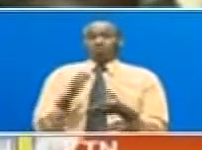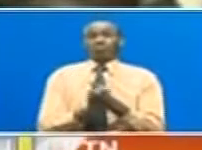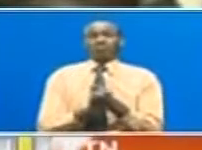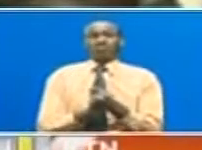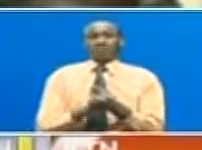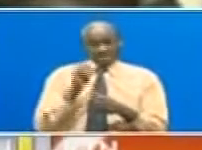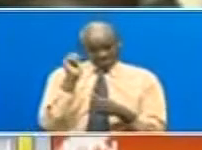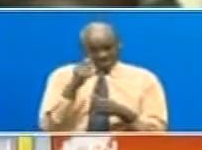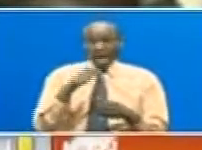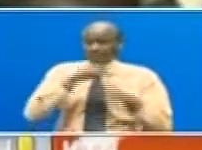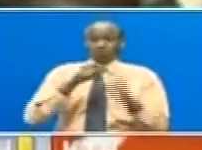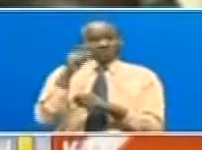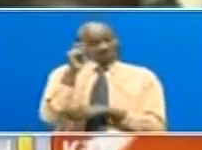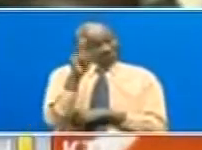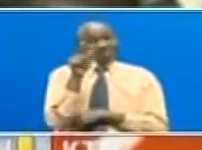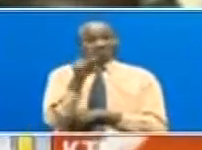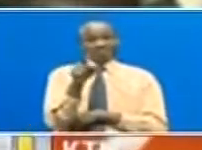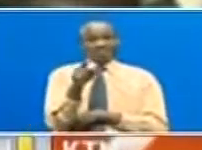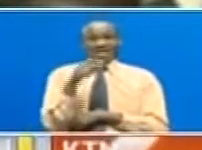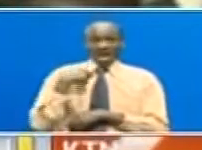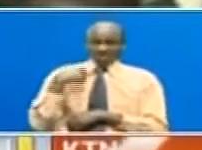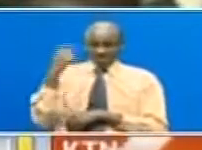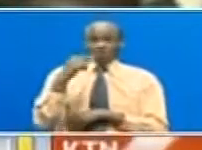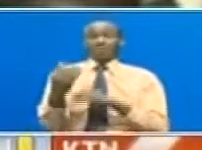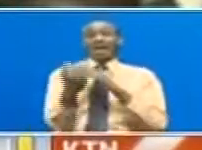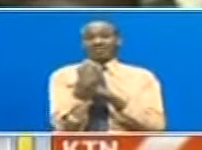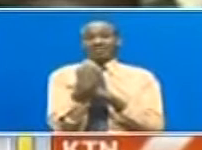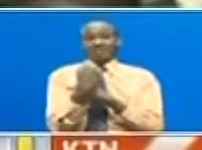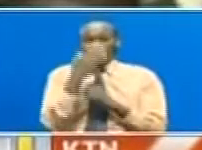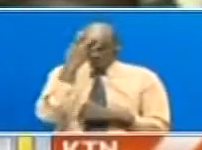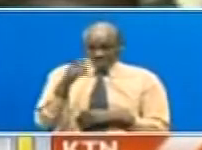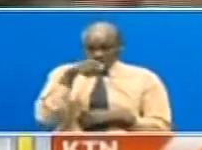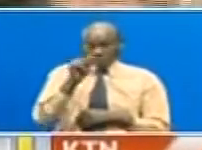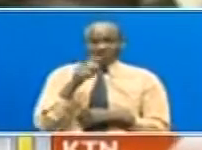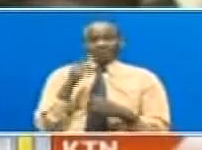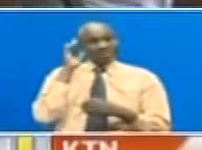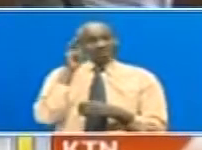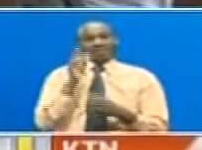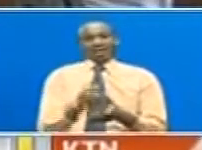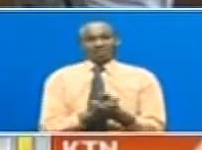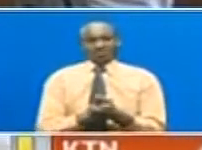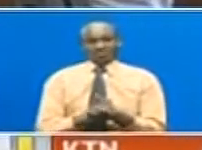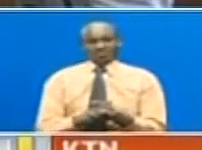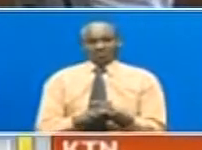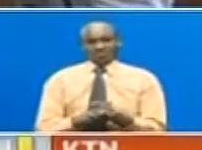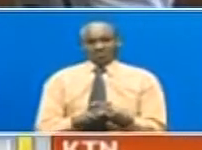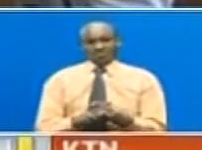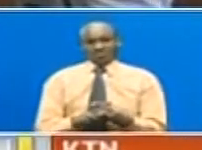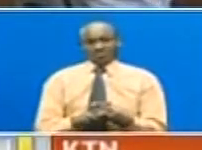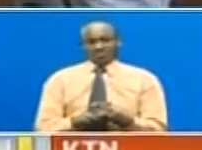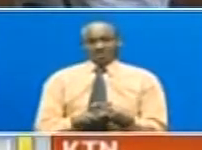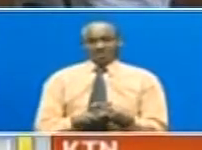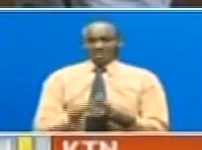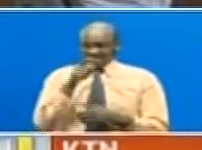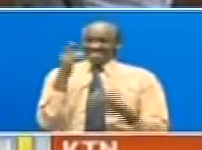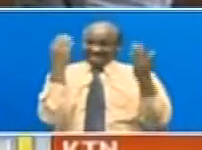as far as the television is concerned to be asked, why did you not resist? Their darkness